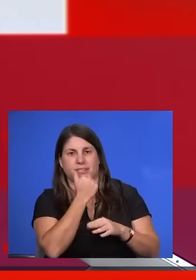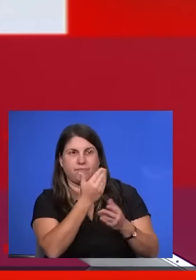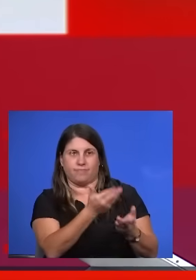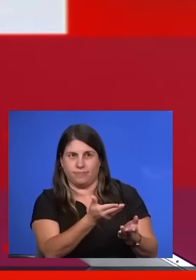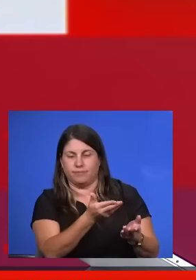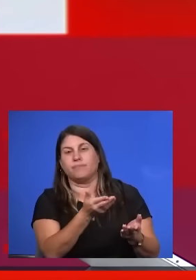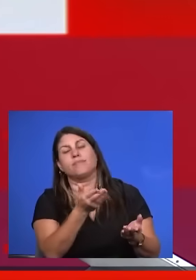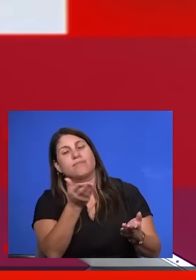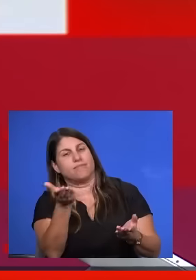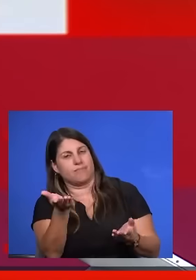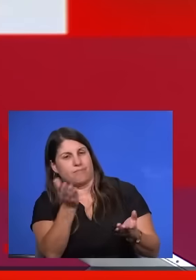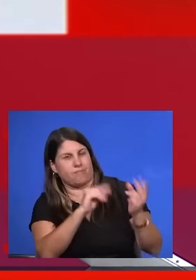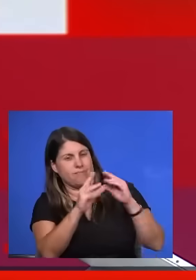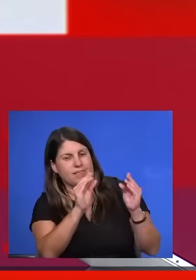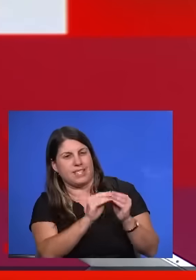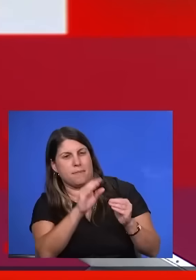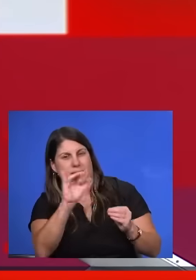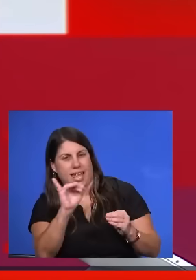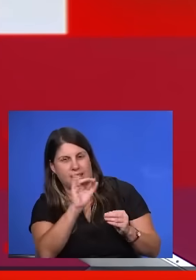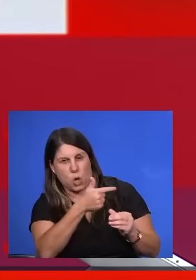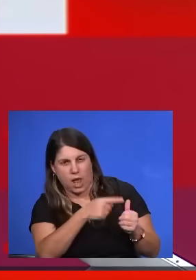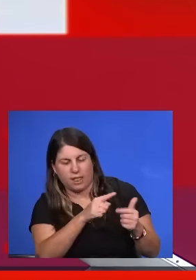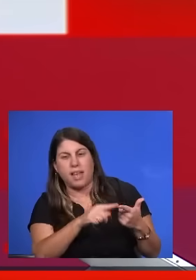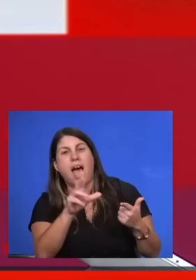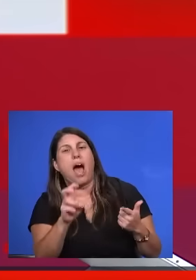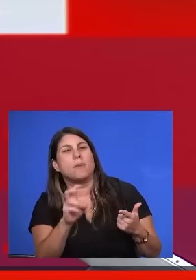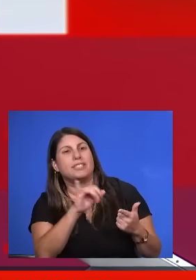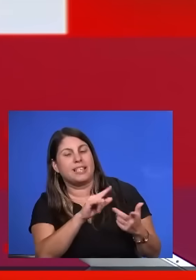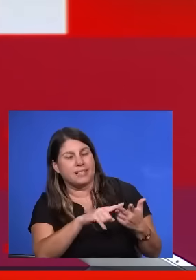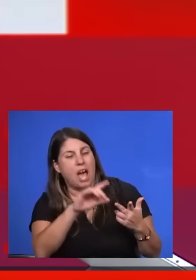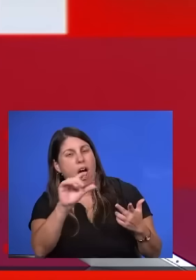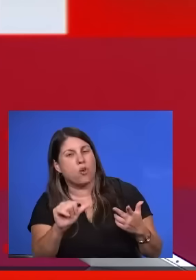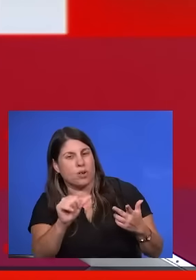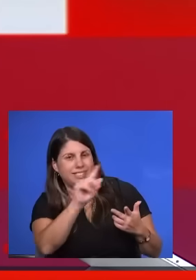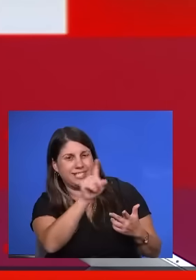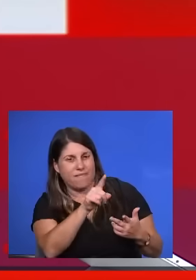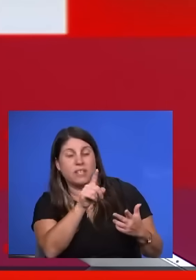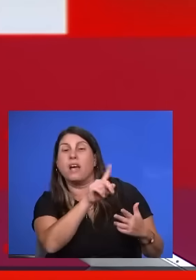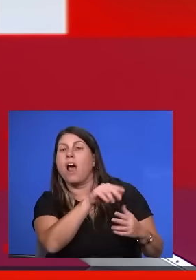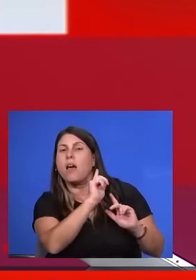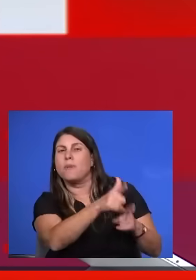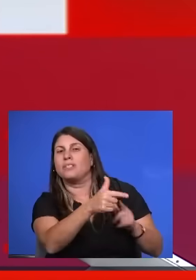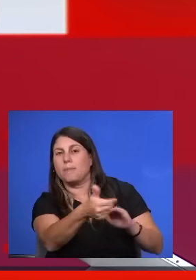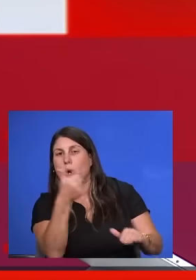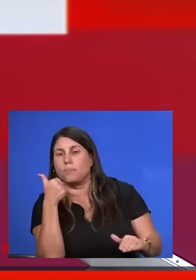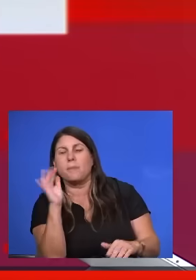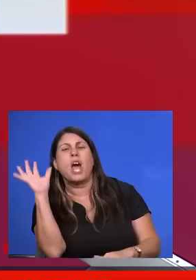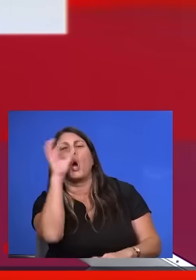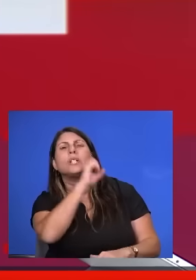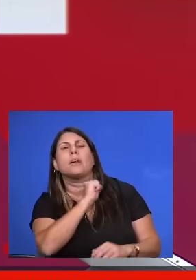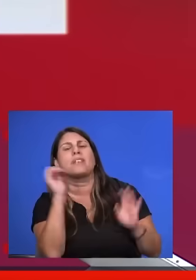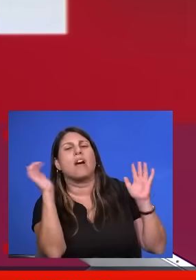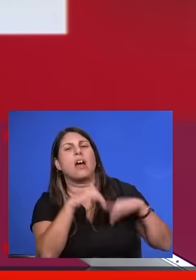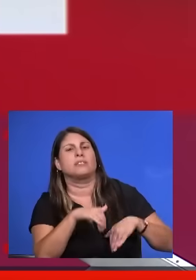גולן, עמוס ידלין ואהרון זאבי פרקש על המבצעים הקודמים שהיו והקונספציה הזאת שקרסה בשבעה